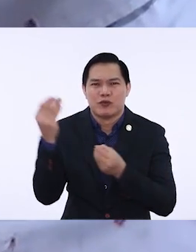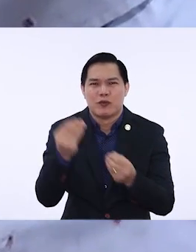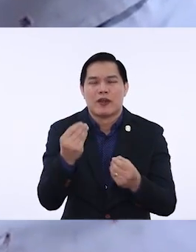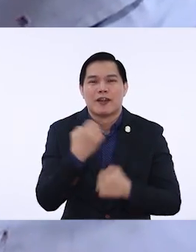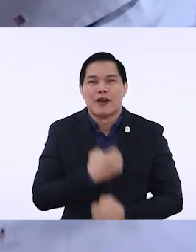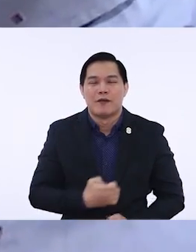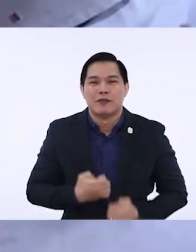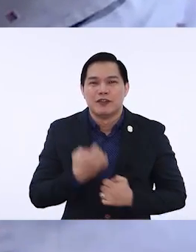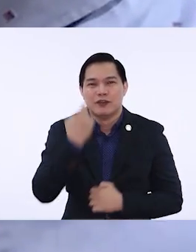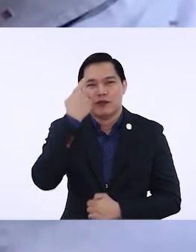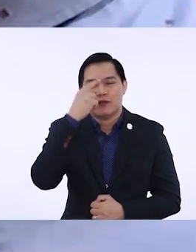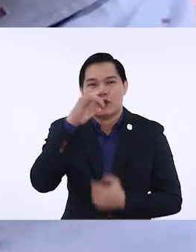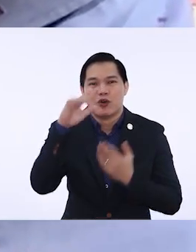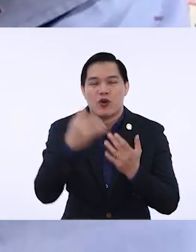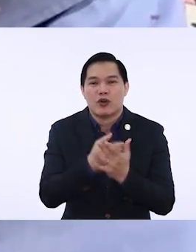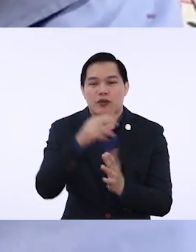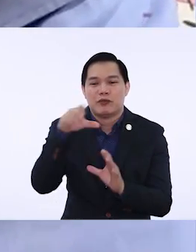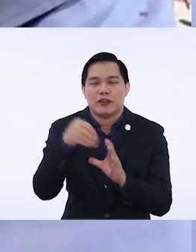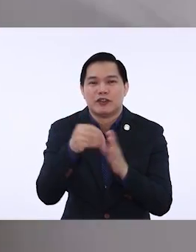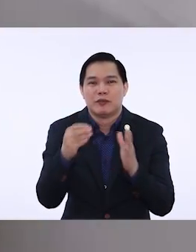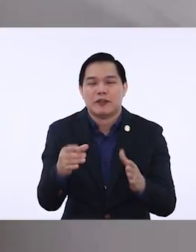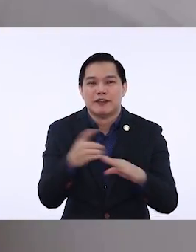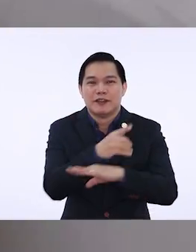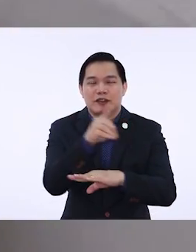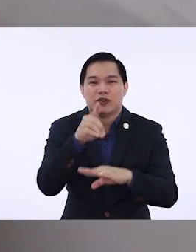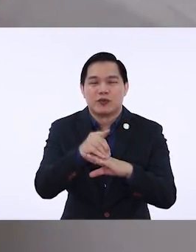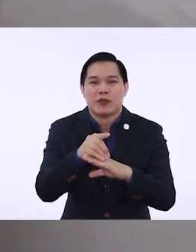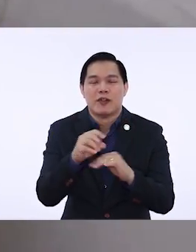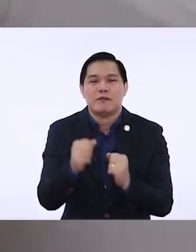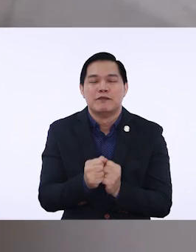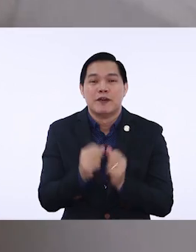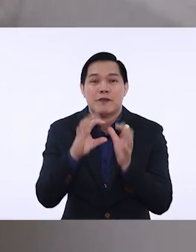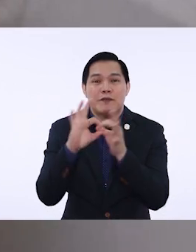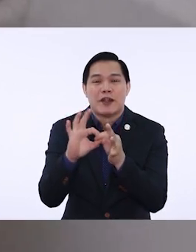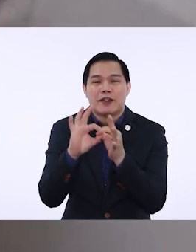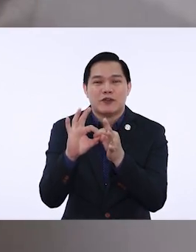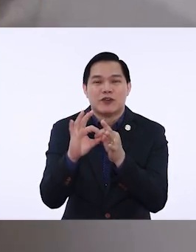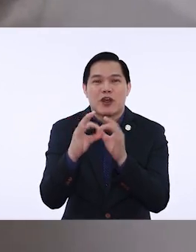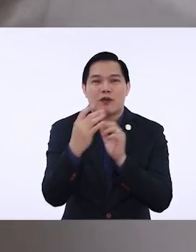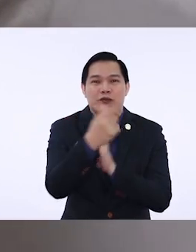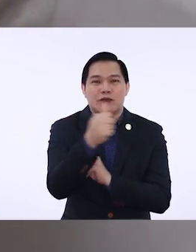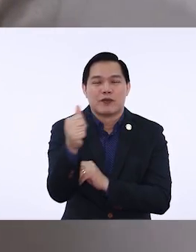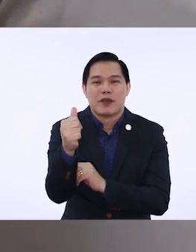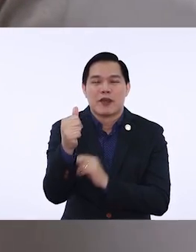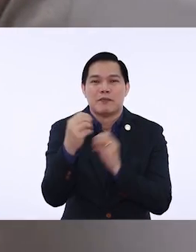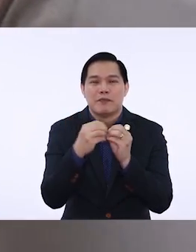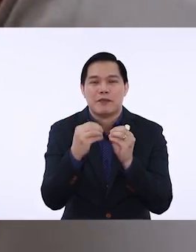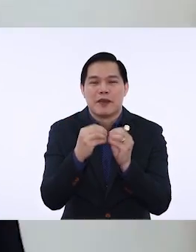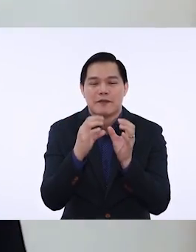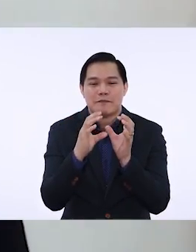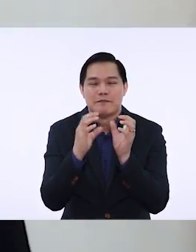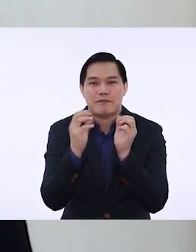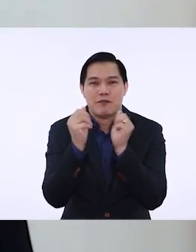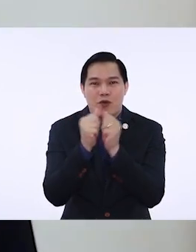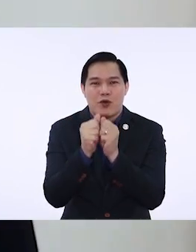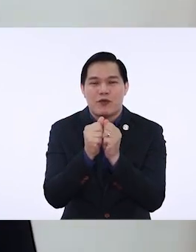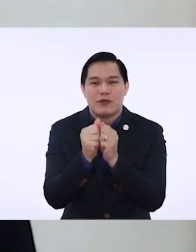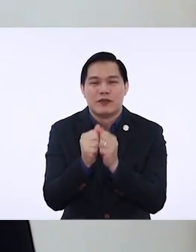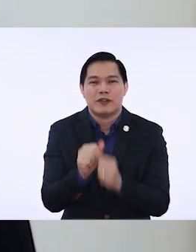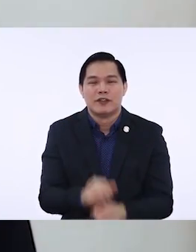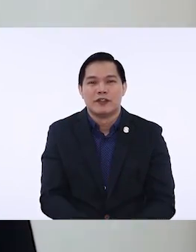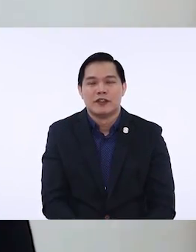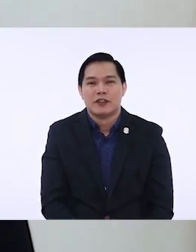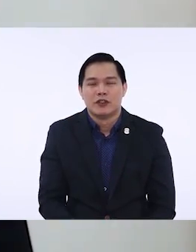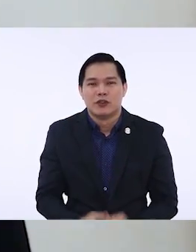the participants in the said district and great bonding with one another that made them even closer. With